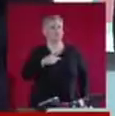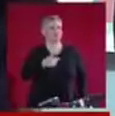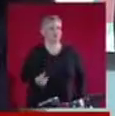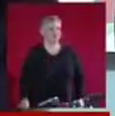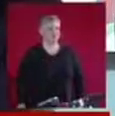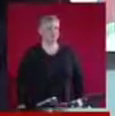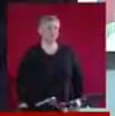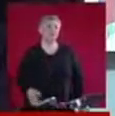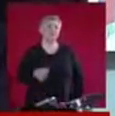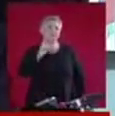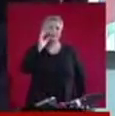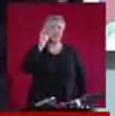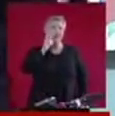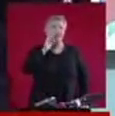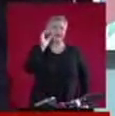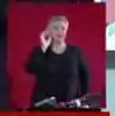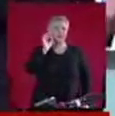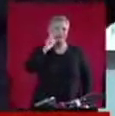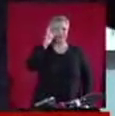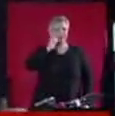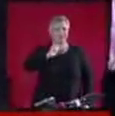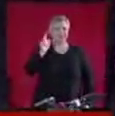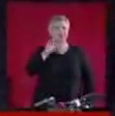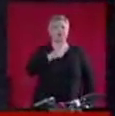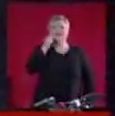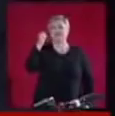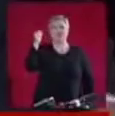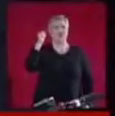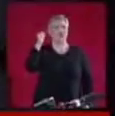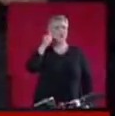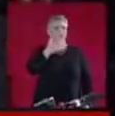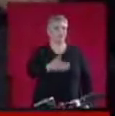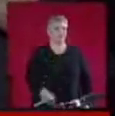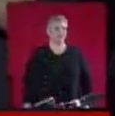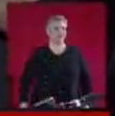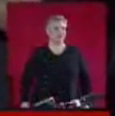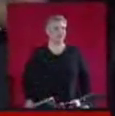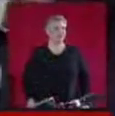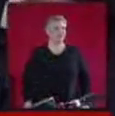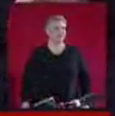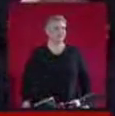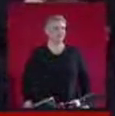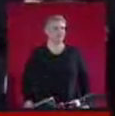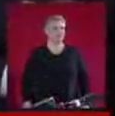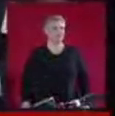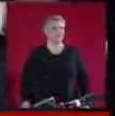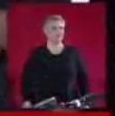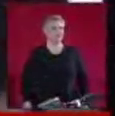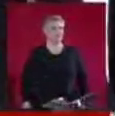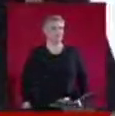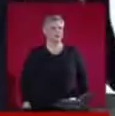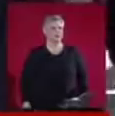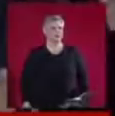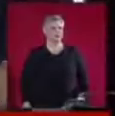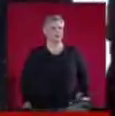ολυμπιακό και πρόεδρός του κανείς δεν είναι τέλειος πρέπει να πούμε και ότι εκτός